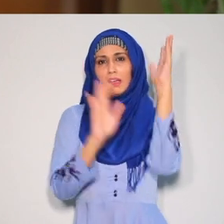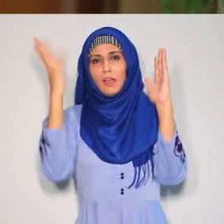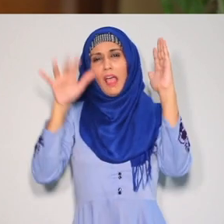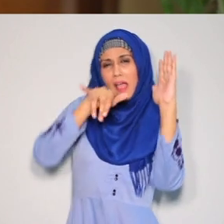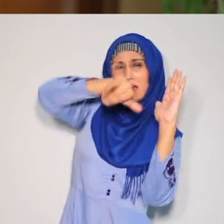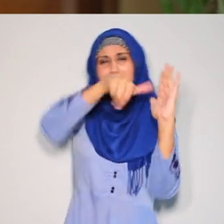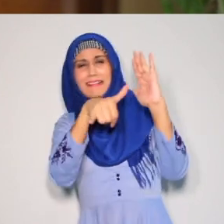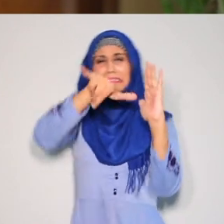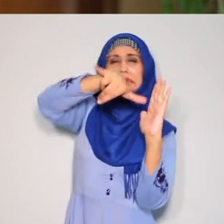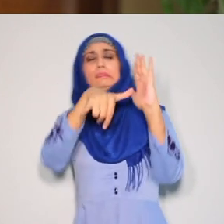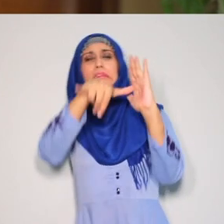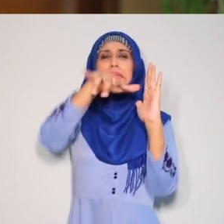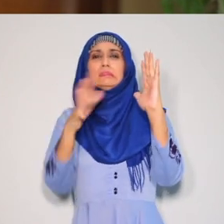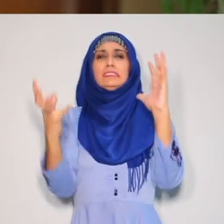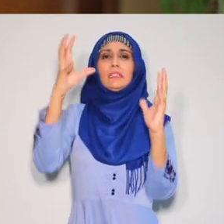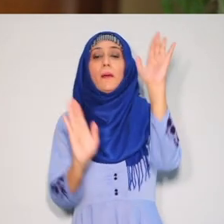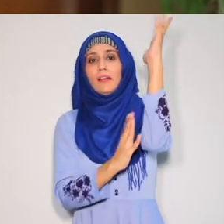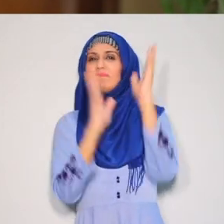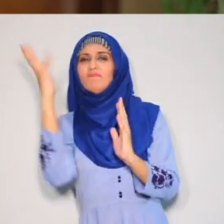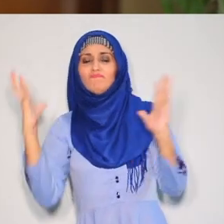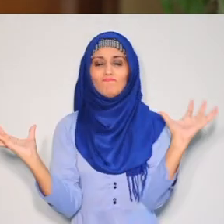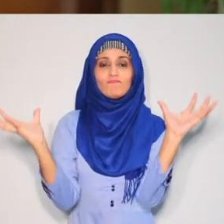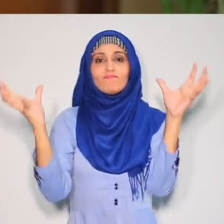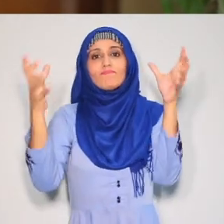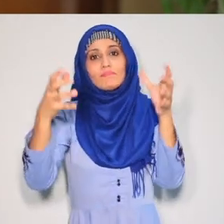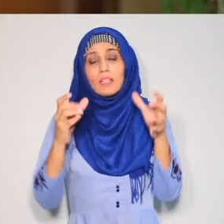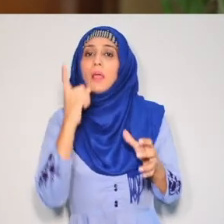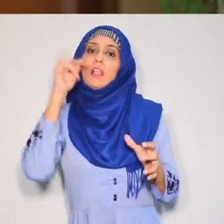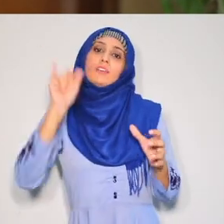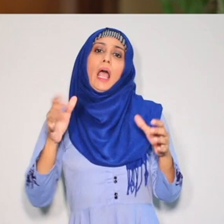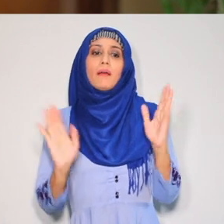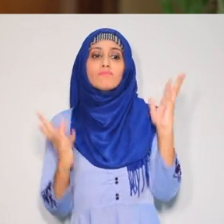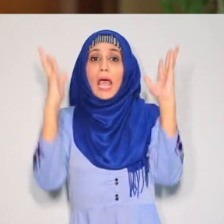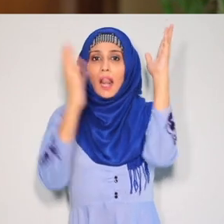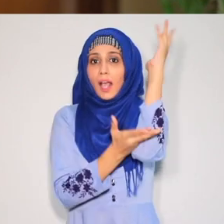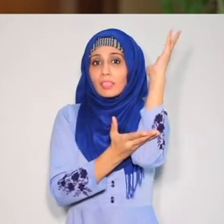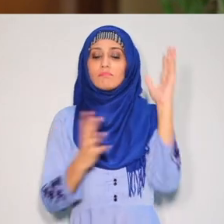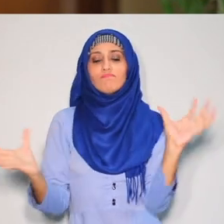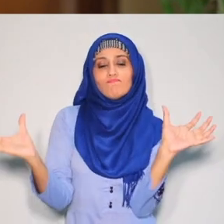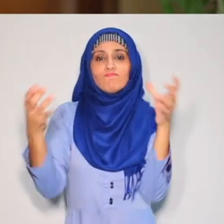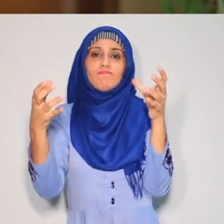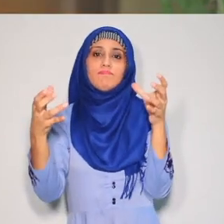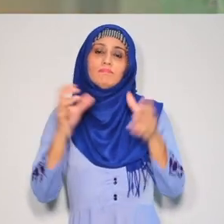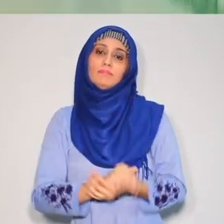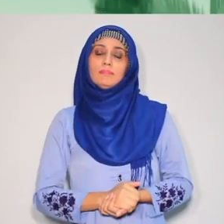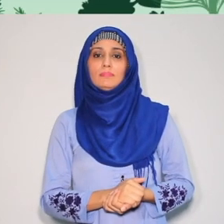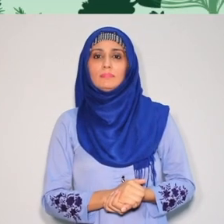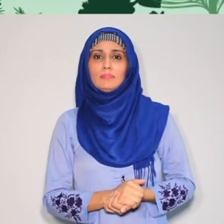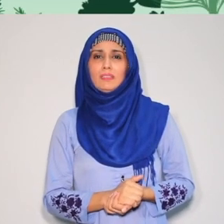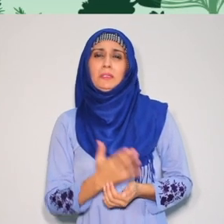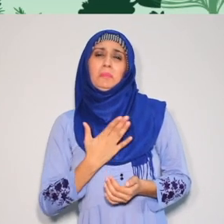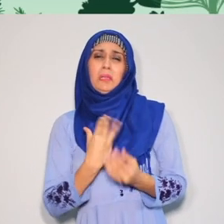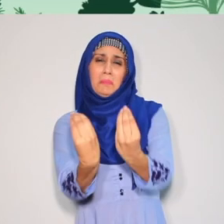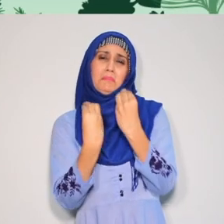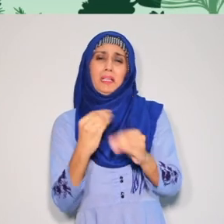आ आ उफ उफ उफ, टुक टुक दरख्तों में फंस गया था।